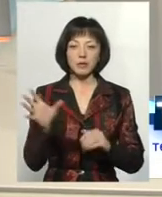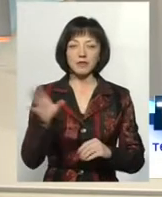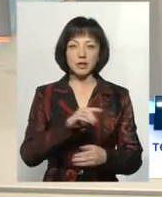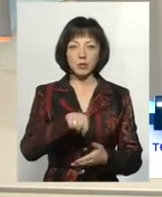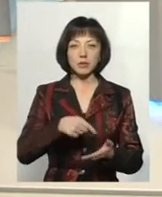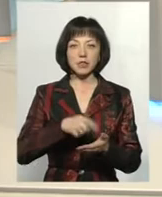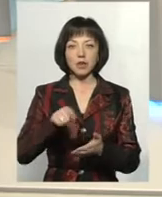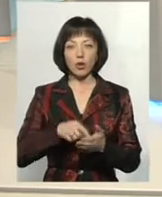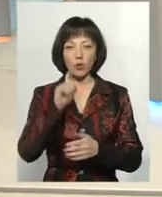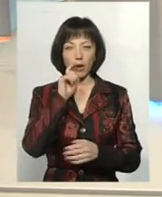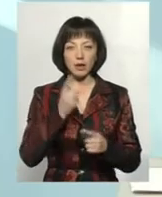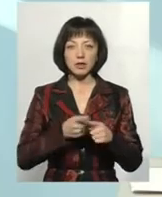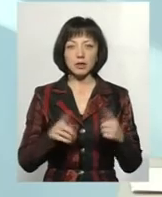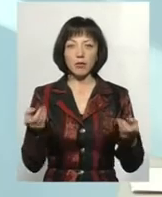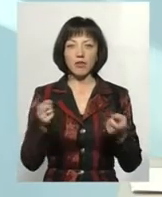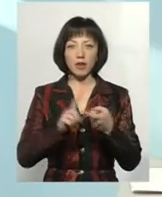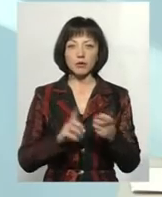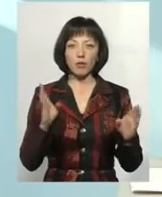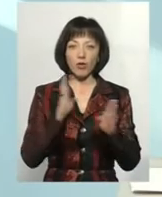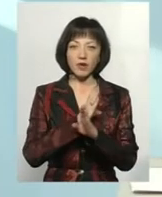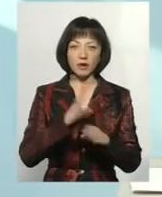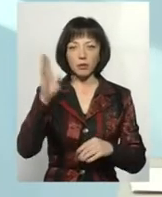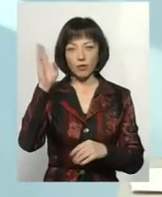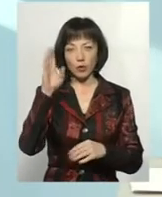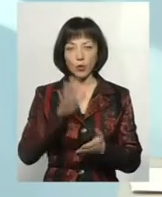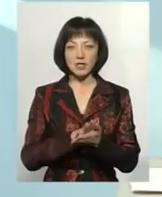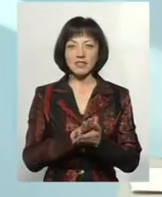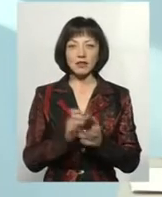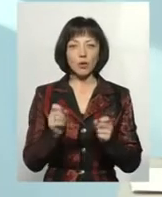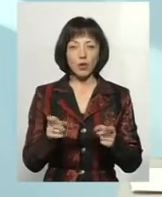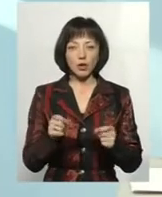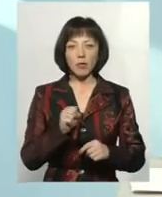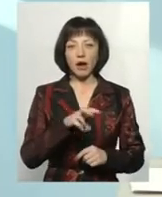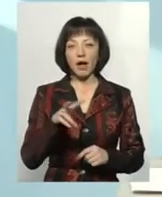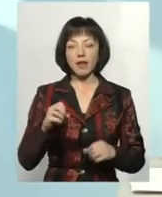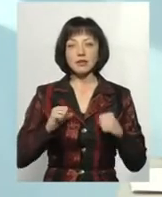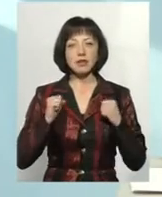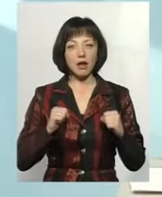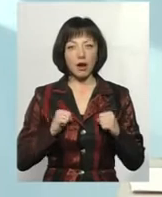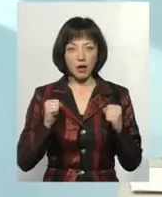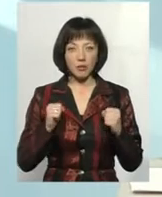України. Це пов'язано і з повітрям, і з водою, і з відходами. Але стараємося їх